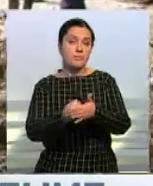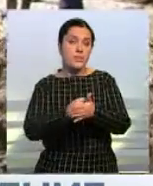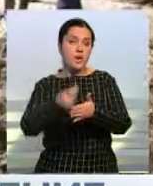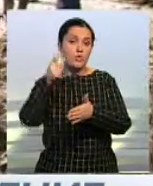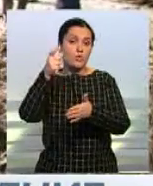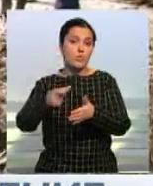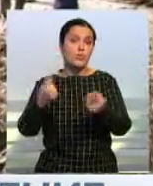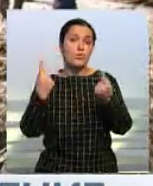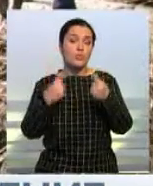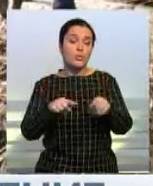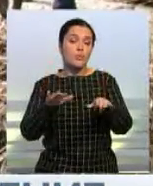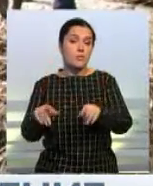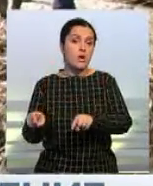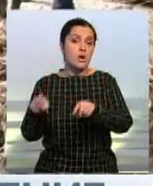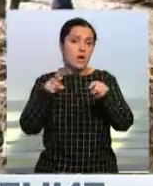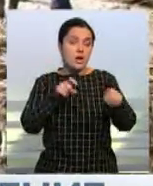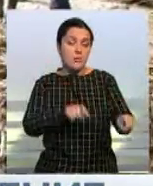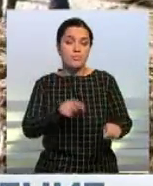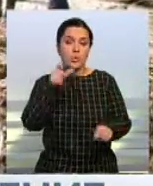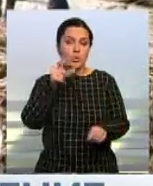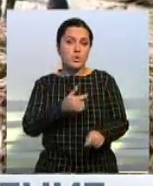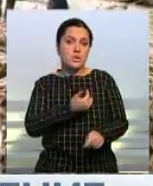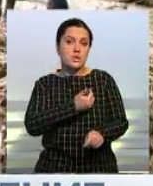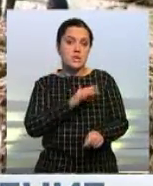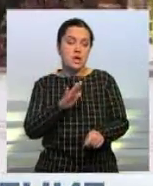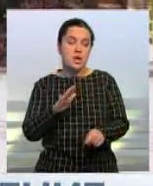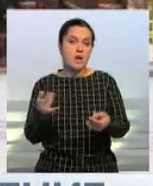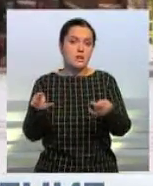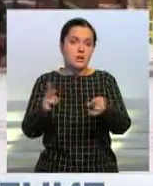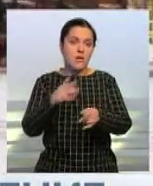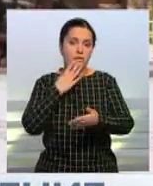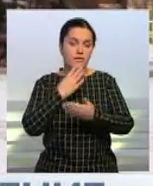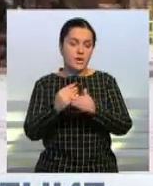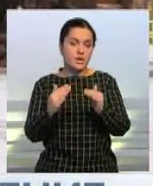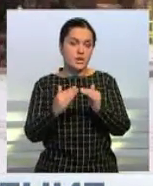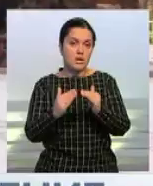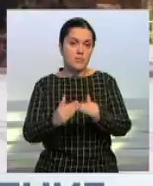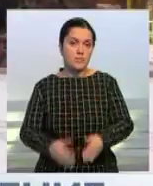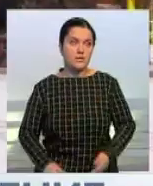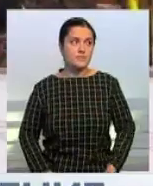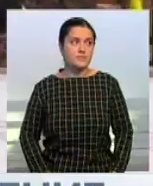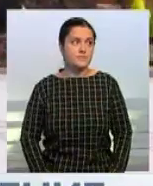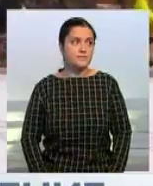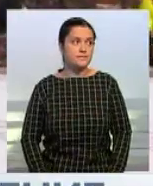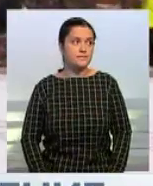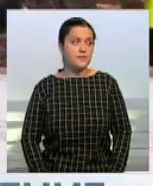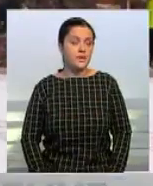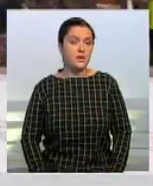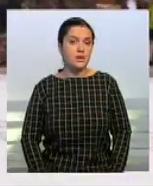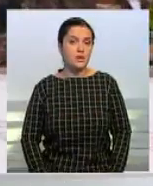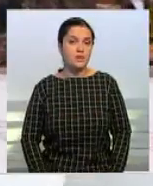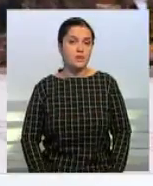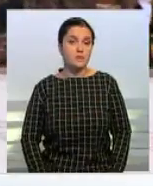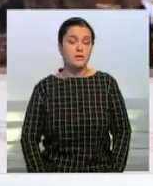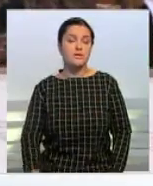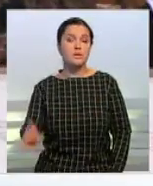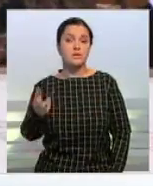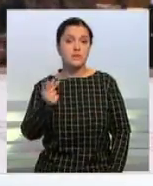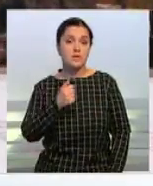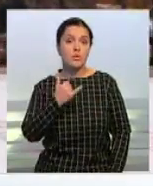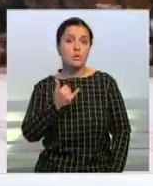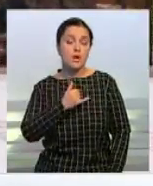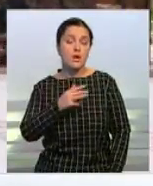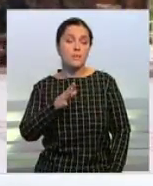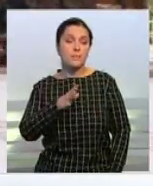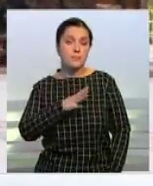из опасных мест, но люди не хотят покидать старые дома. Мы в свое время сталкивались с такими проблемами. И даже